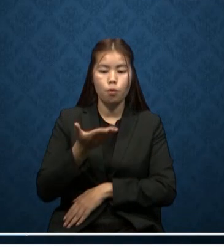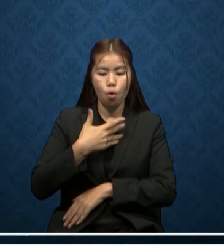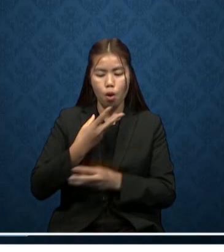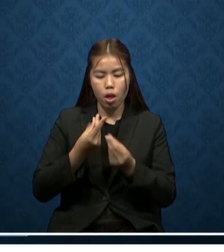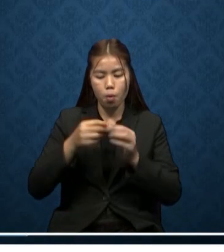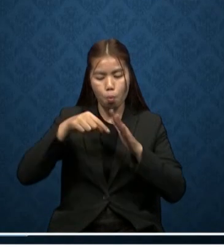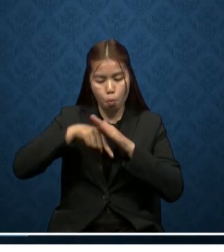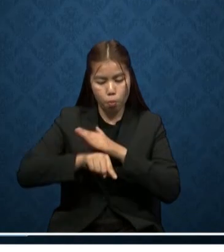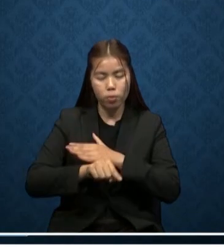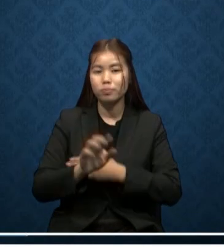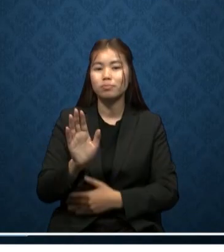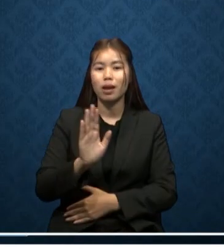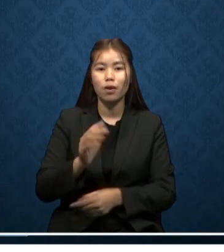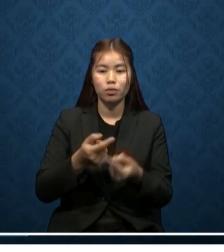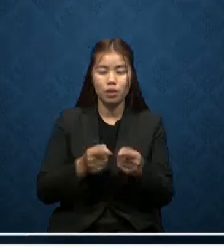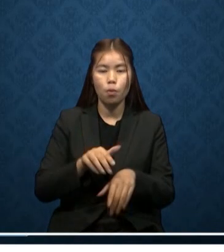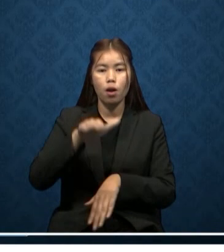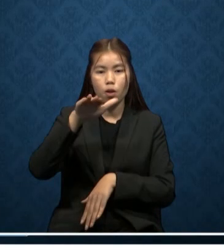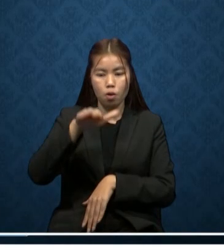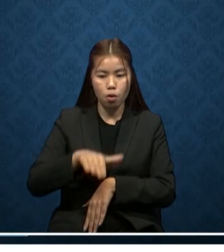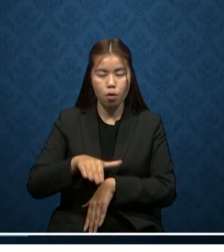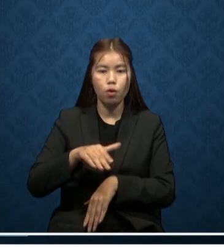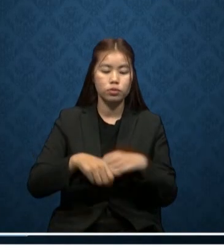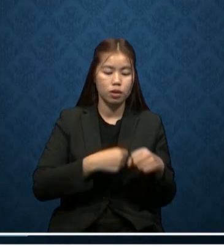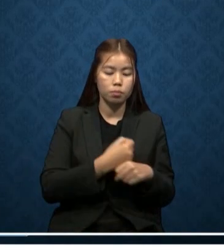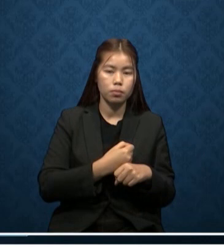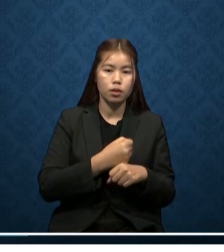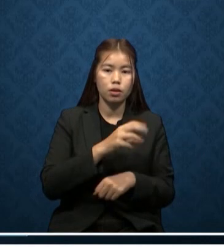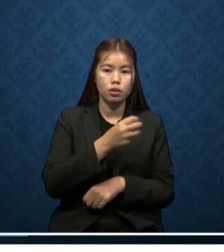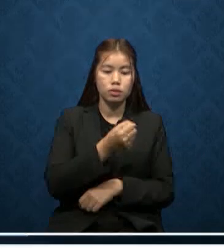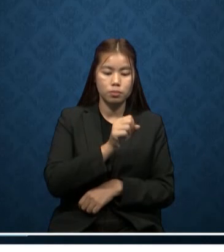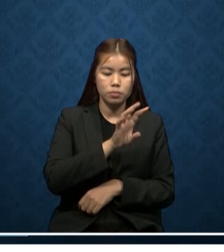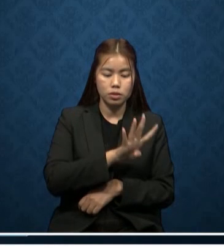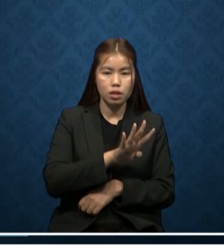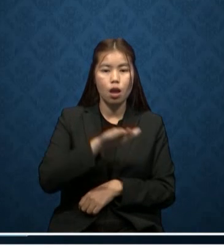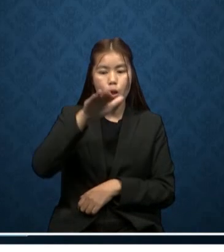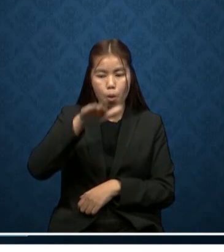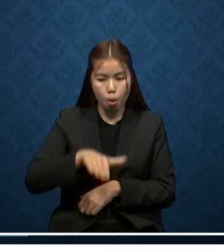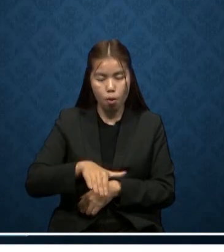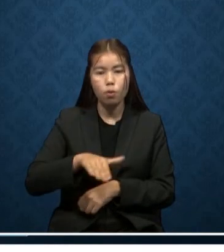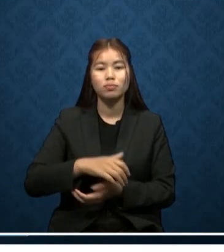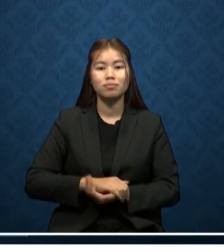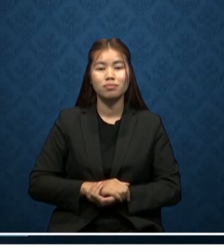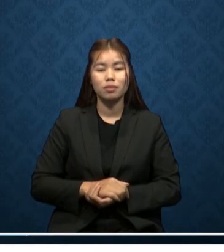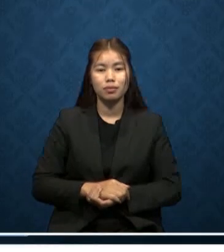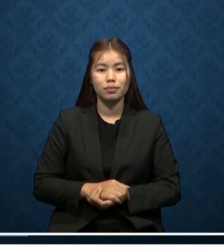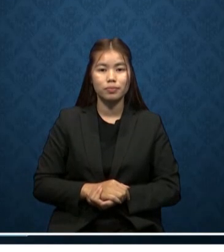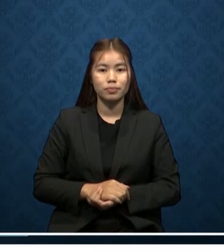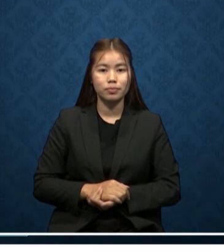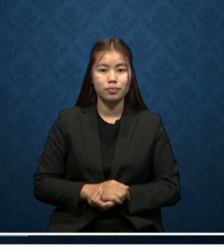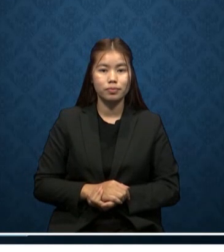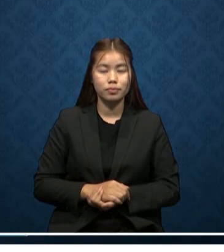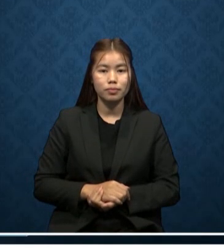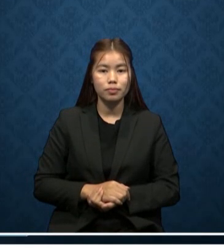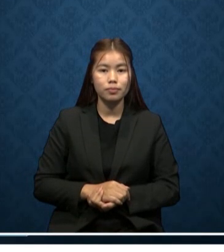ว่าการลดลงนั้นคือลดลงจากปี2514แต่ไม่มากนะครับภาพต่อไปครับภาพต่อ